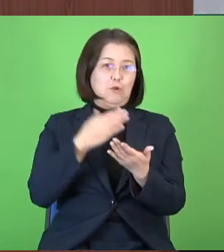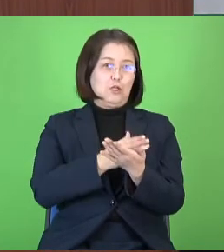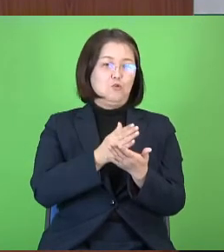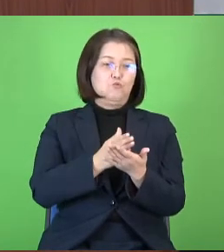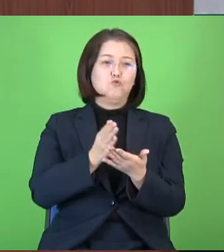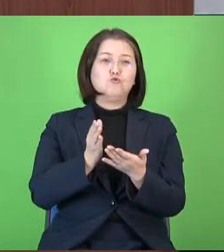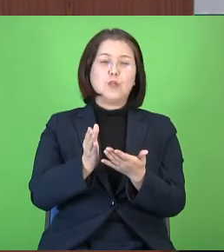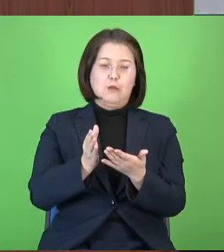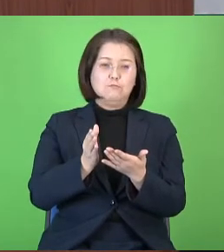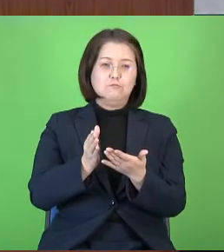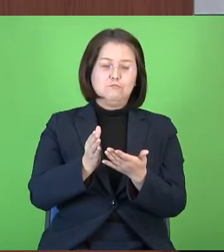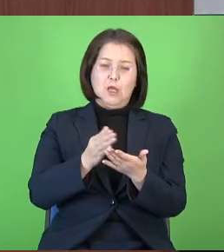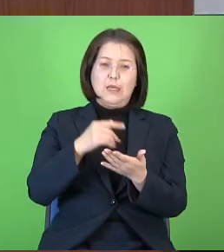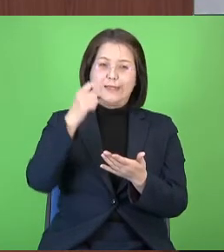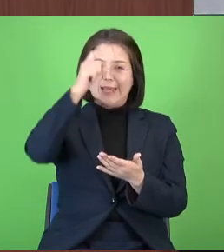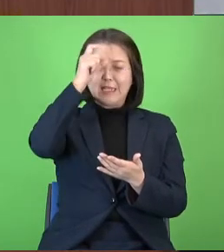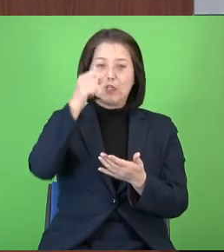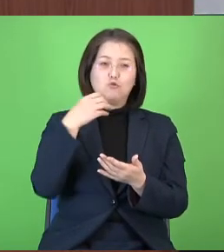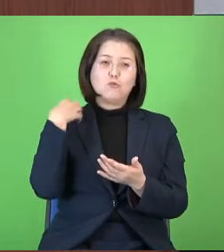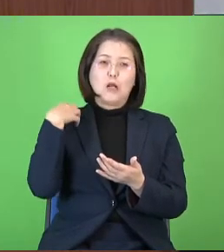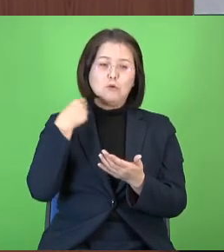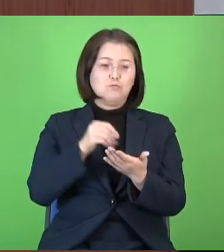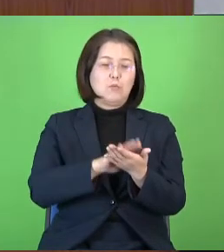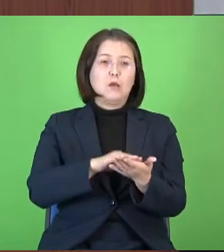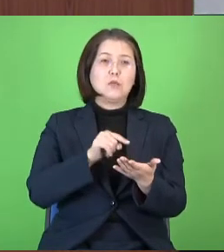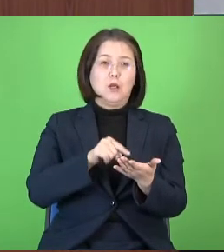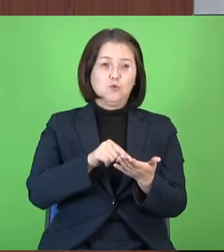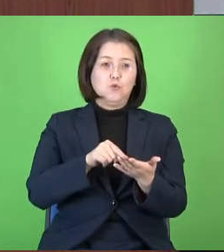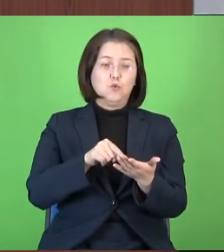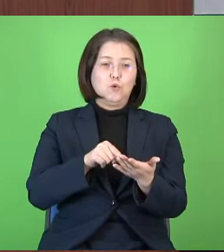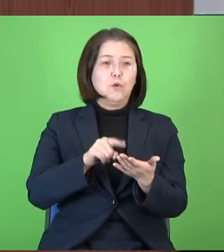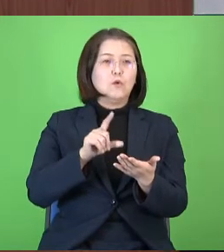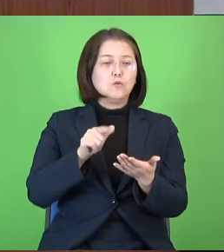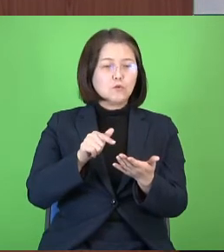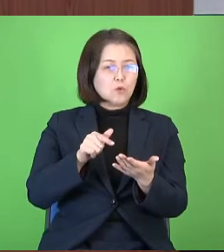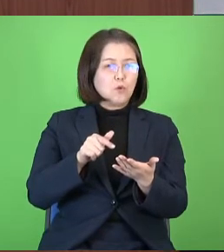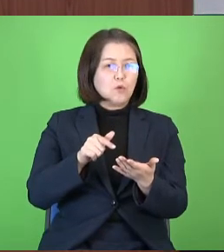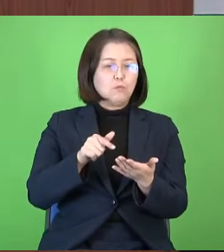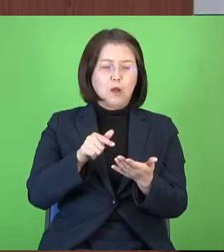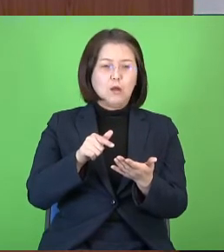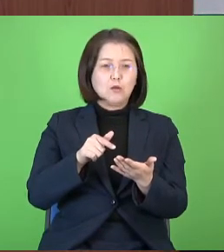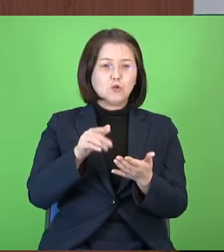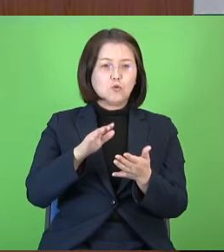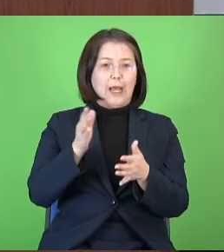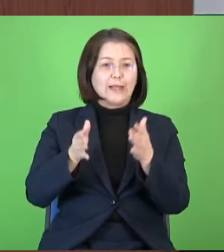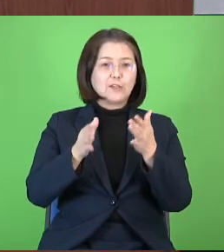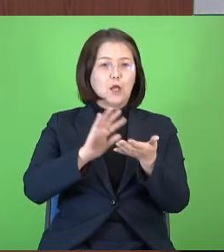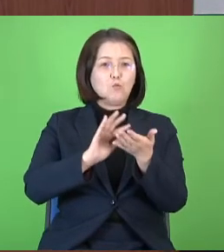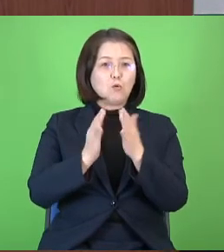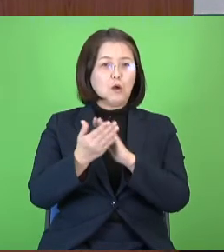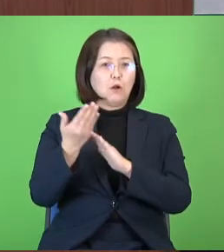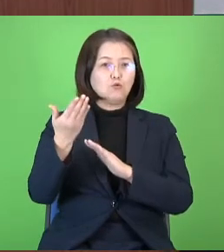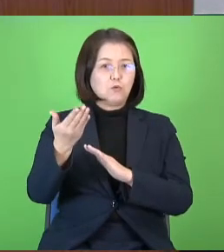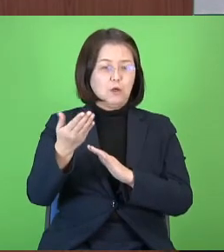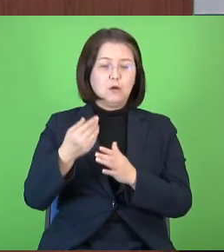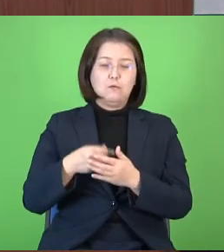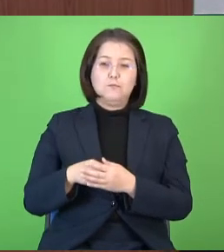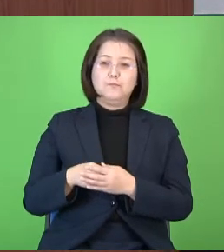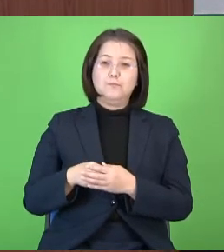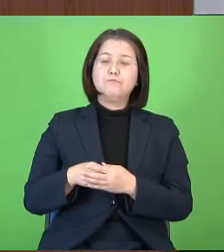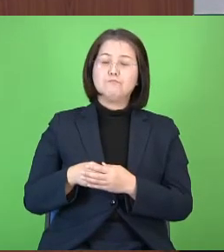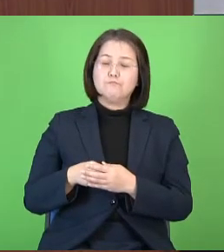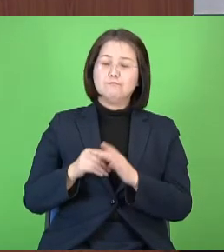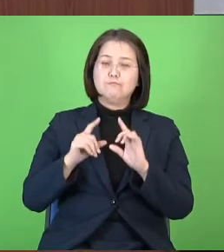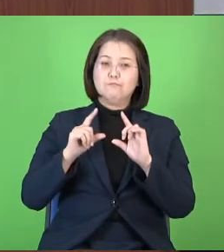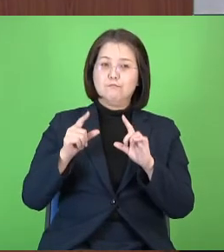身元が確認されている場合には公表していると思うんですけれども今回ドラインを見るとまぁ警察の役割分担みたいなことまあこのスレッドにも書いて